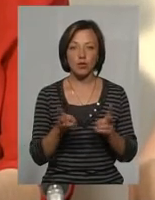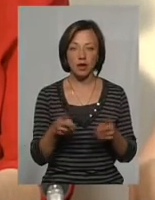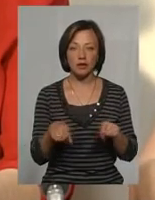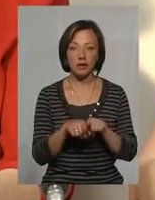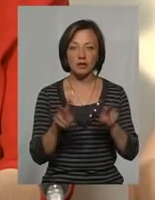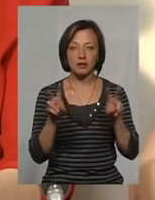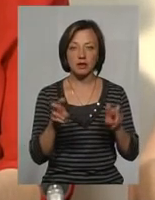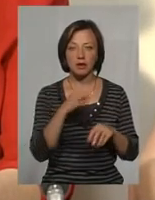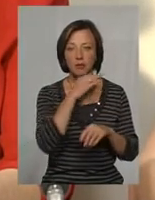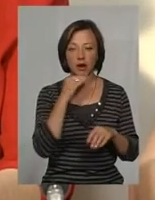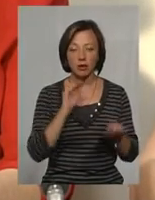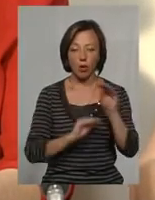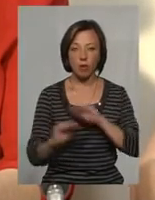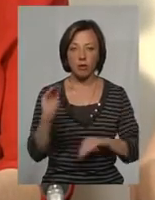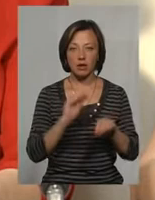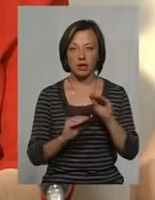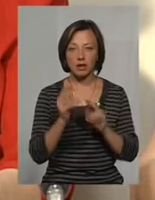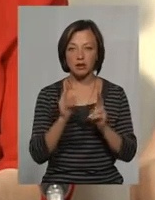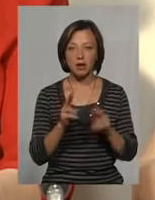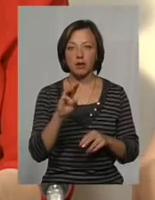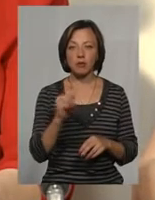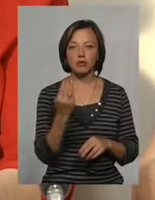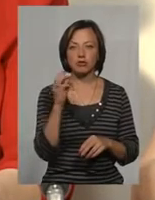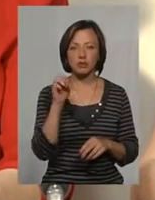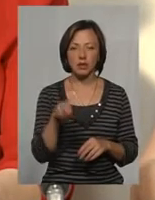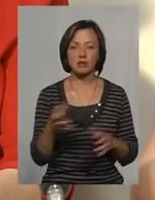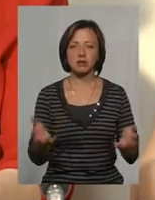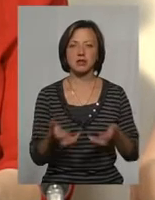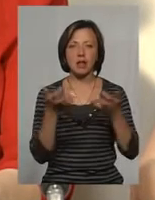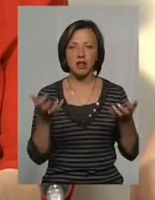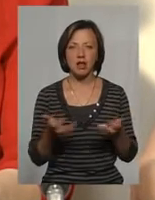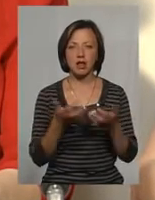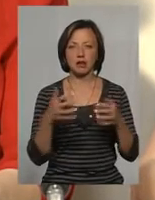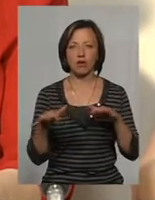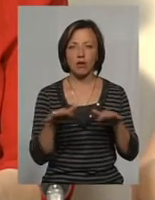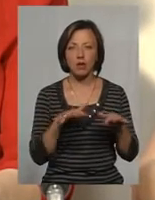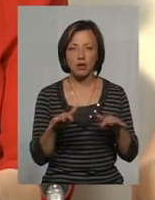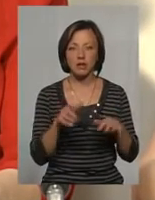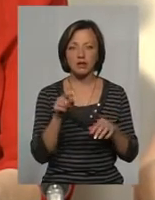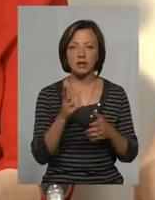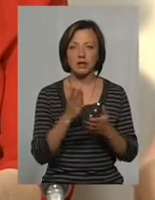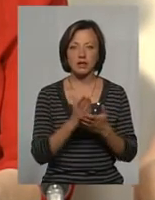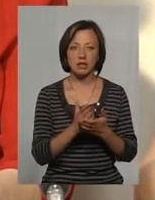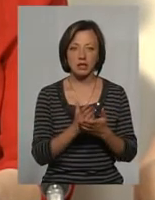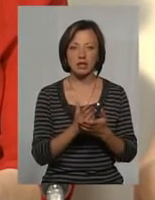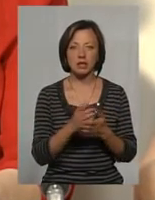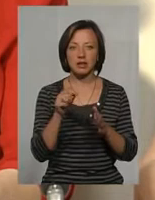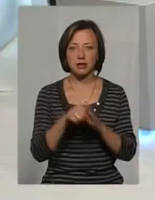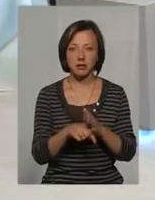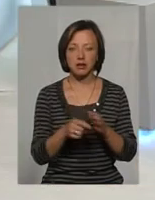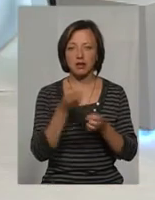звані багатокомпонентні страви, тобто паштети, різні салати, також холодці, оскільки в них є середовище,